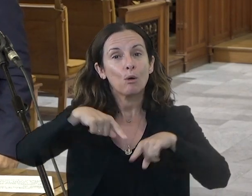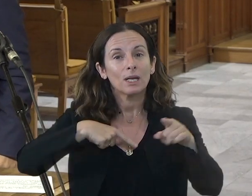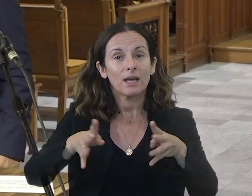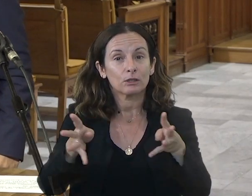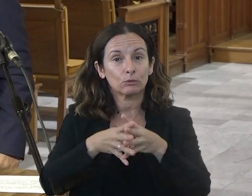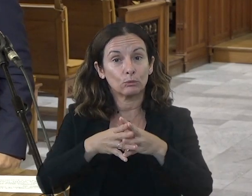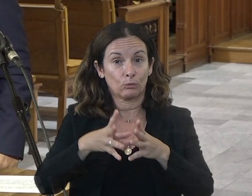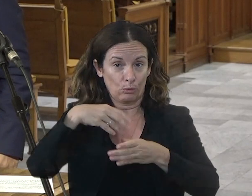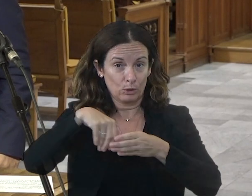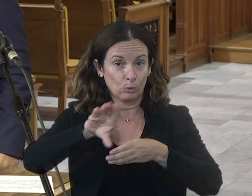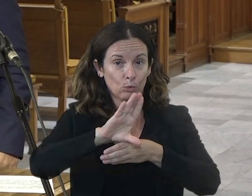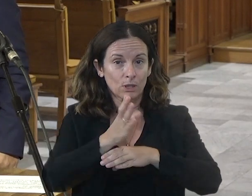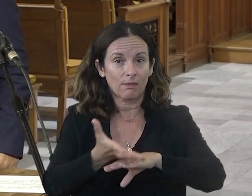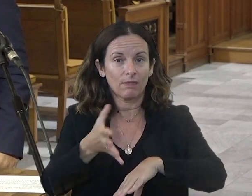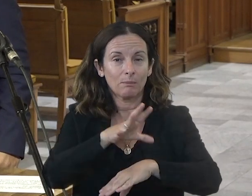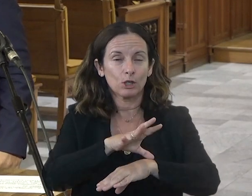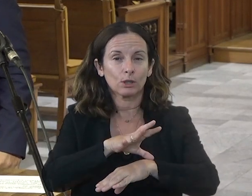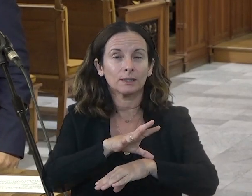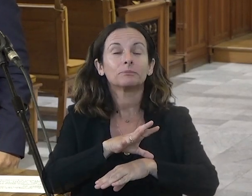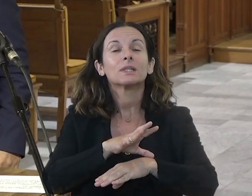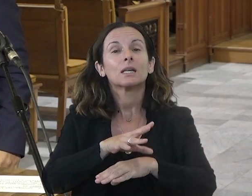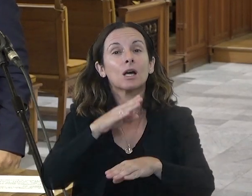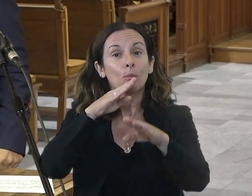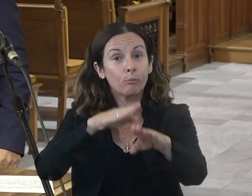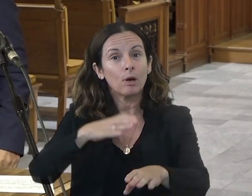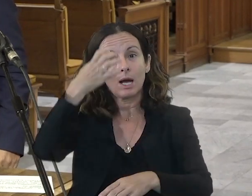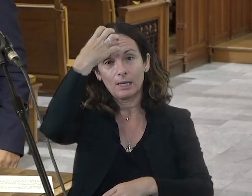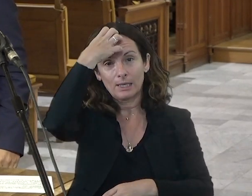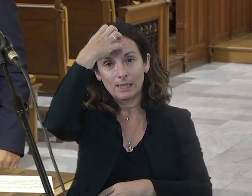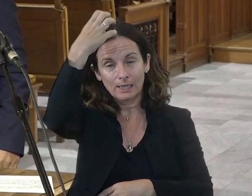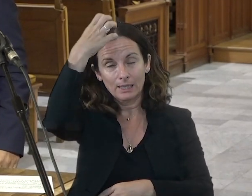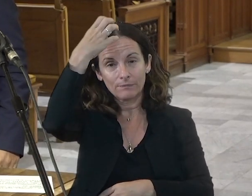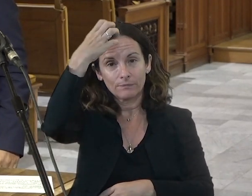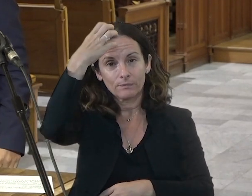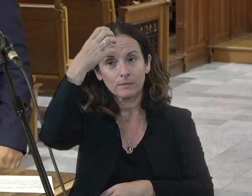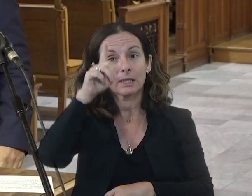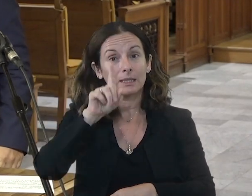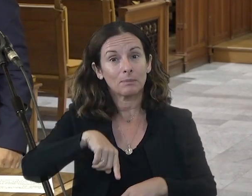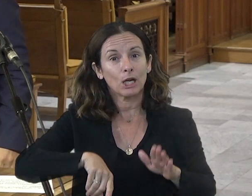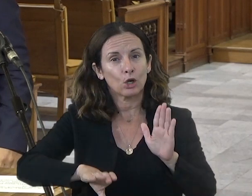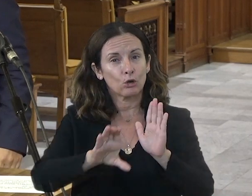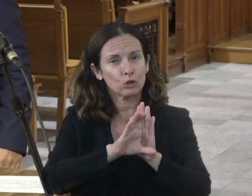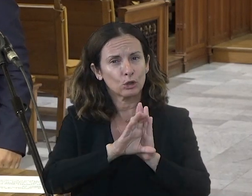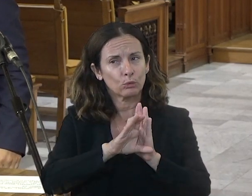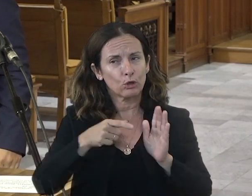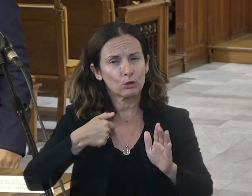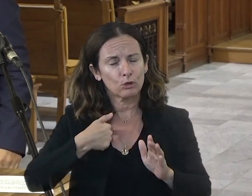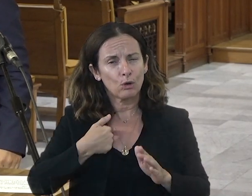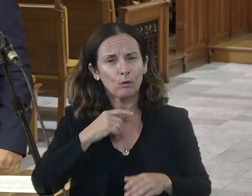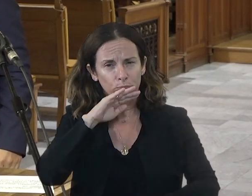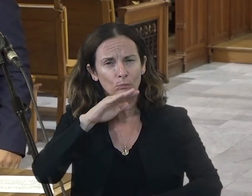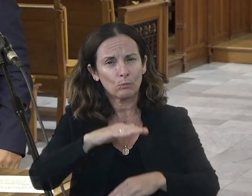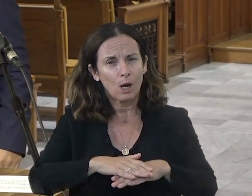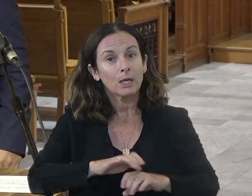de Territori, Mobilitat i Infraestructures del Consell Insular de Mallorca, amb lleialtat al rei